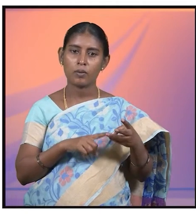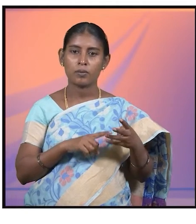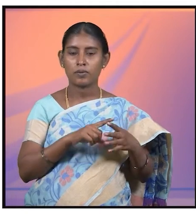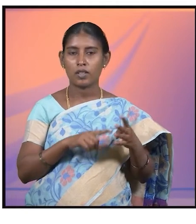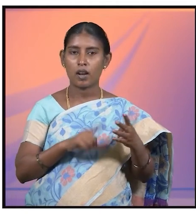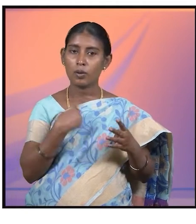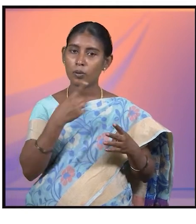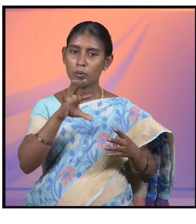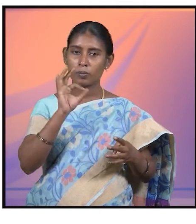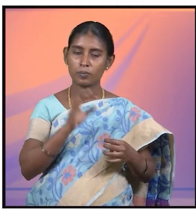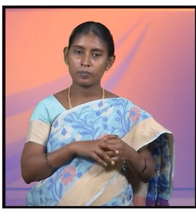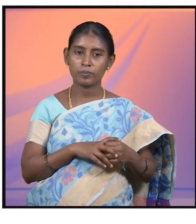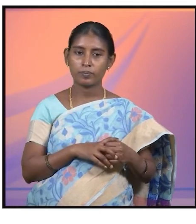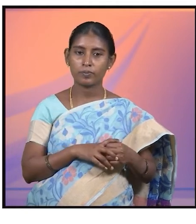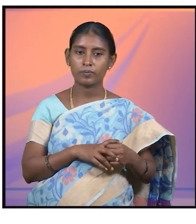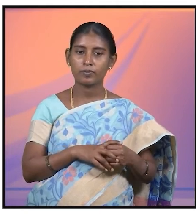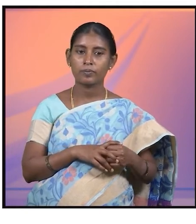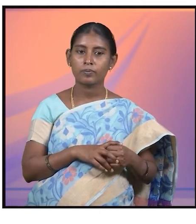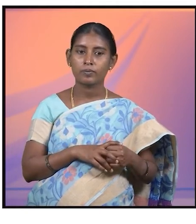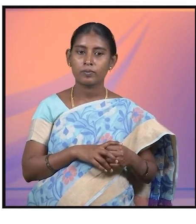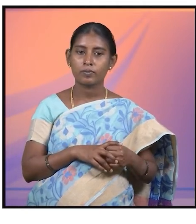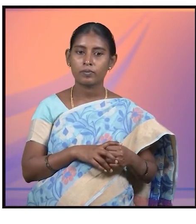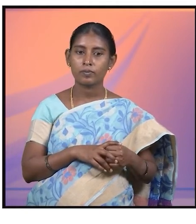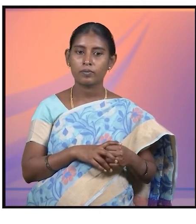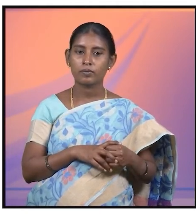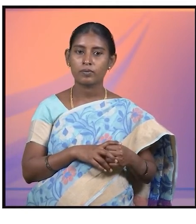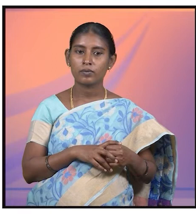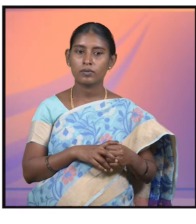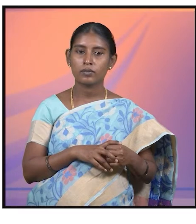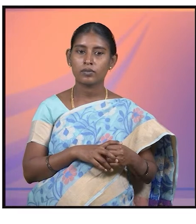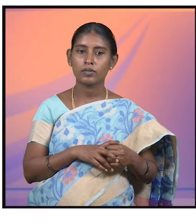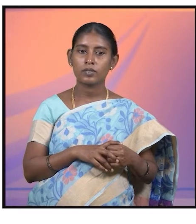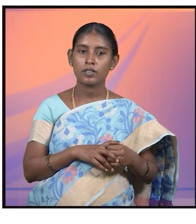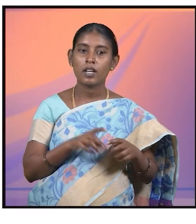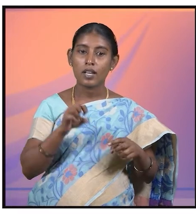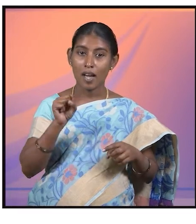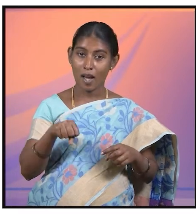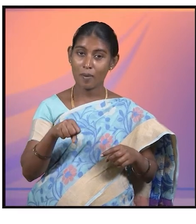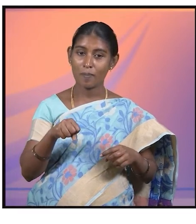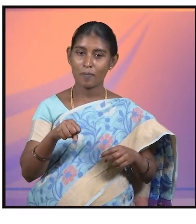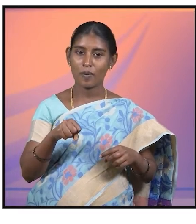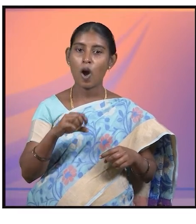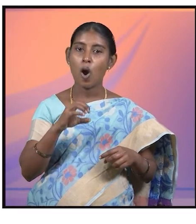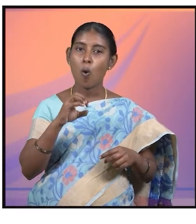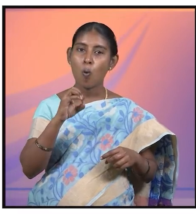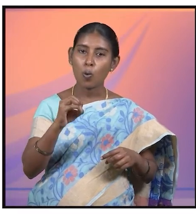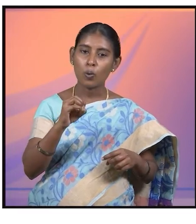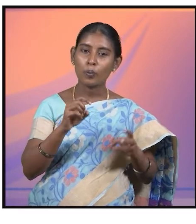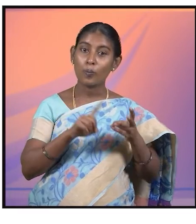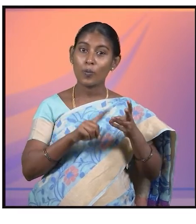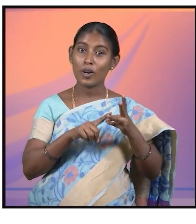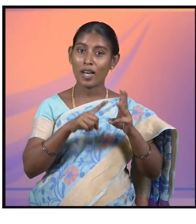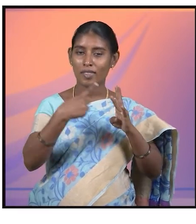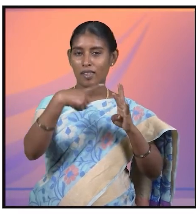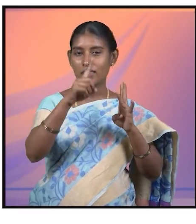மாசாத்தியார், பொன்முடியார். அதோ அங்கொருவர் சொல்கிறது கேட்கிறது, ஆம், ஒக்கூர்